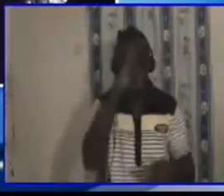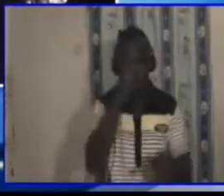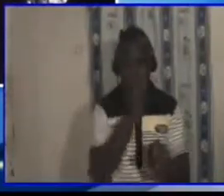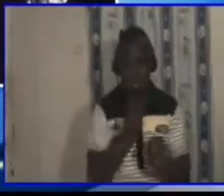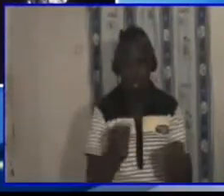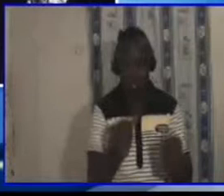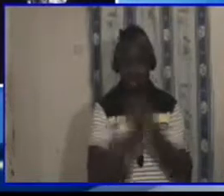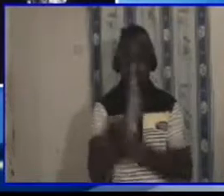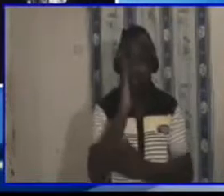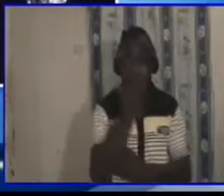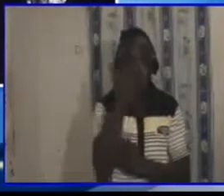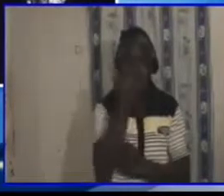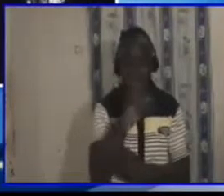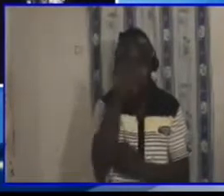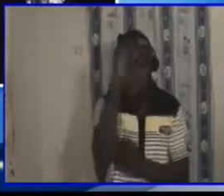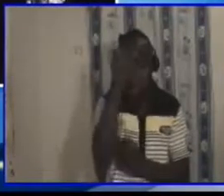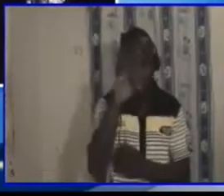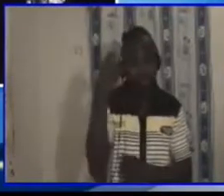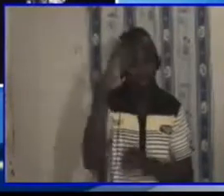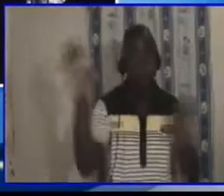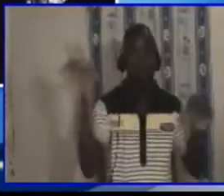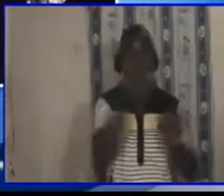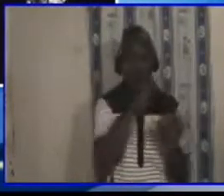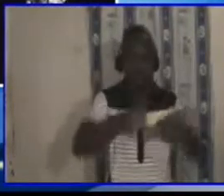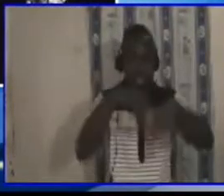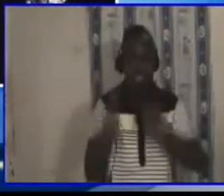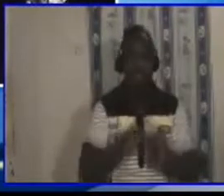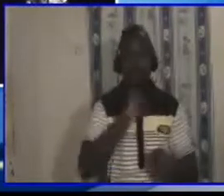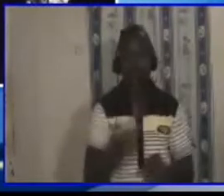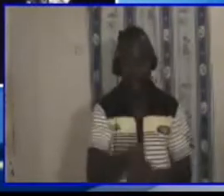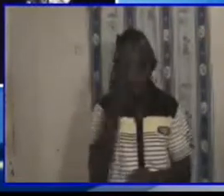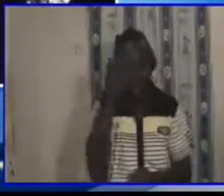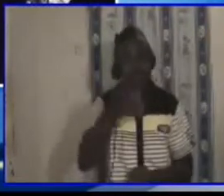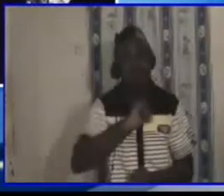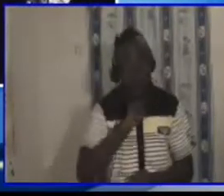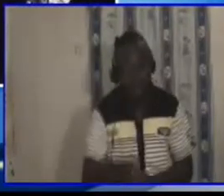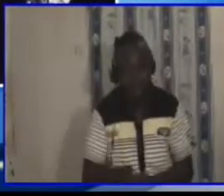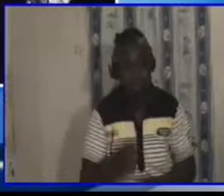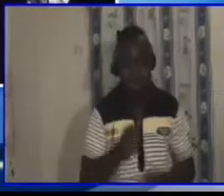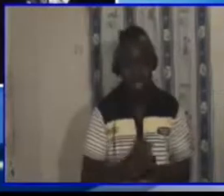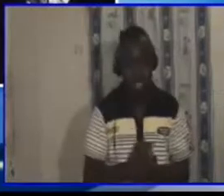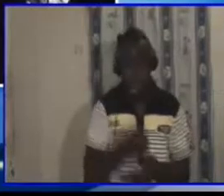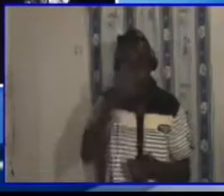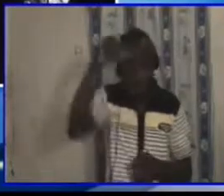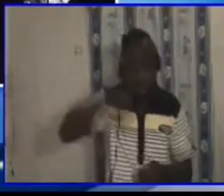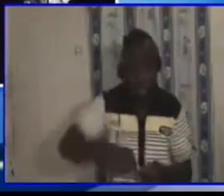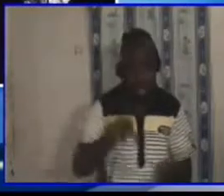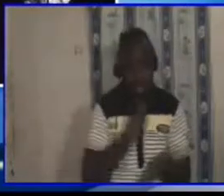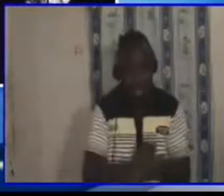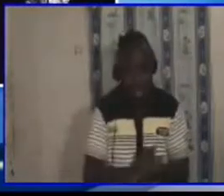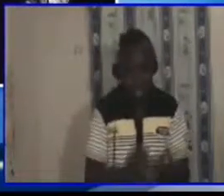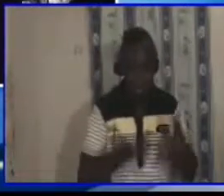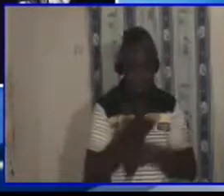l'uomo naturale non riceve le cose dello spirito di dio perché sono follie